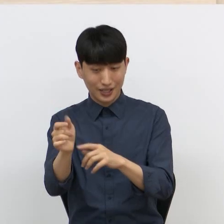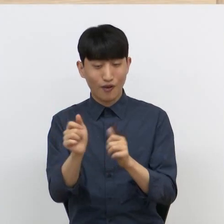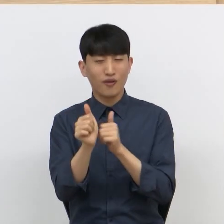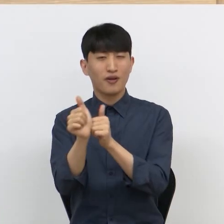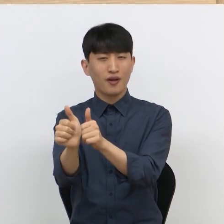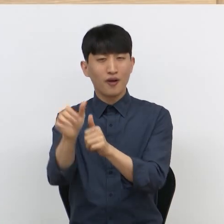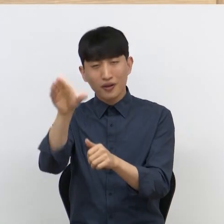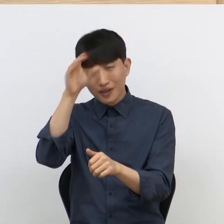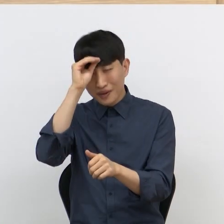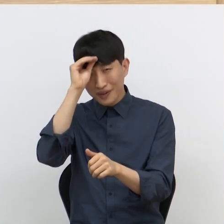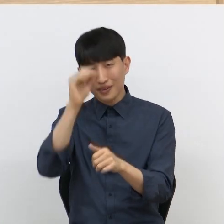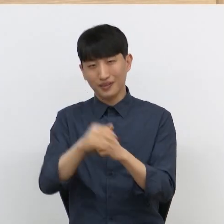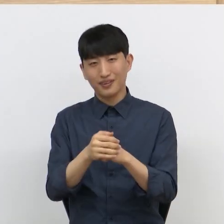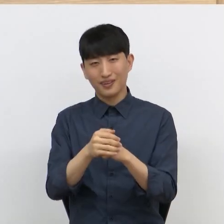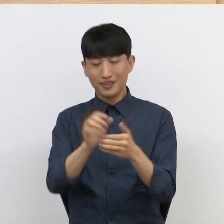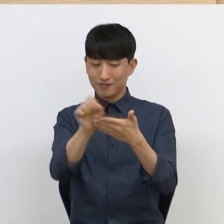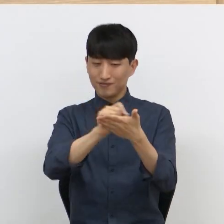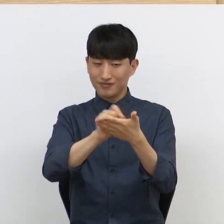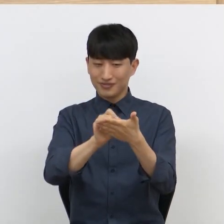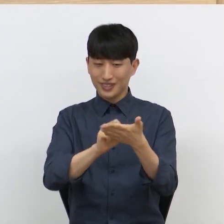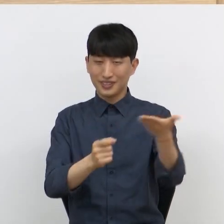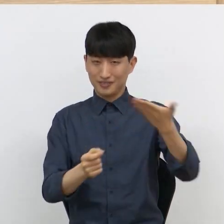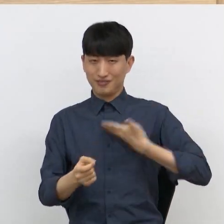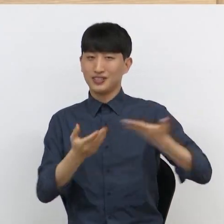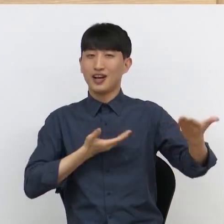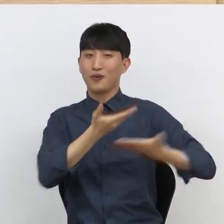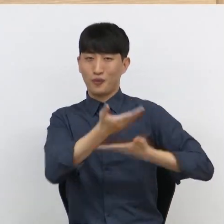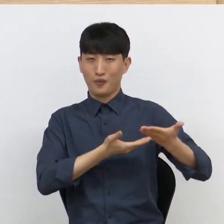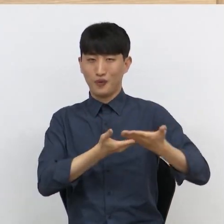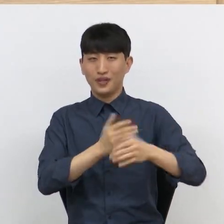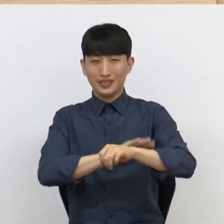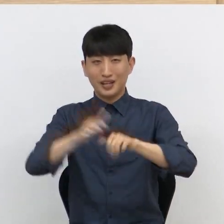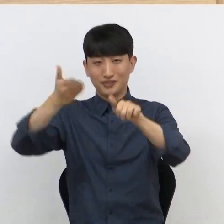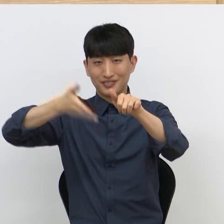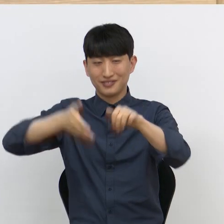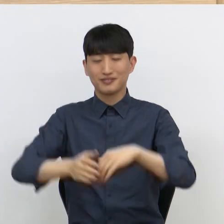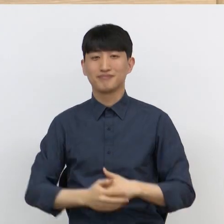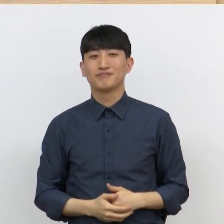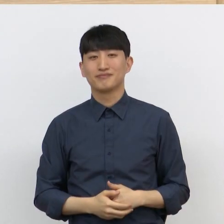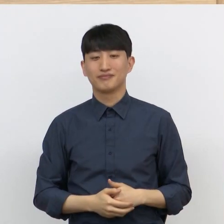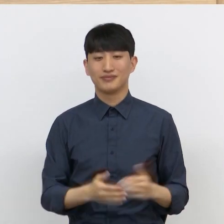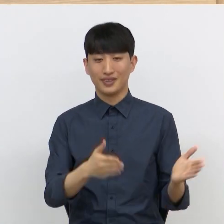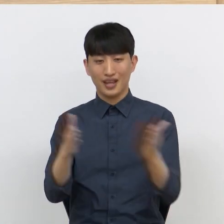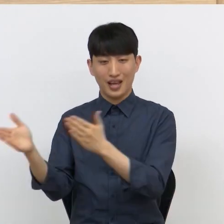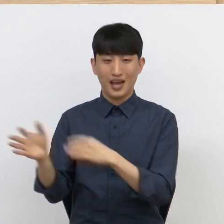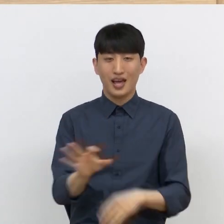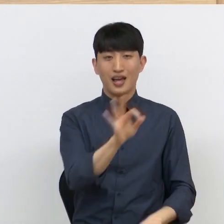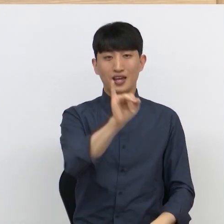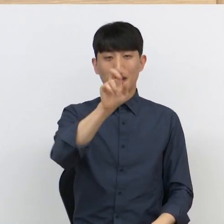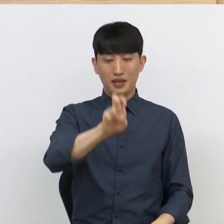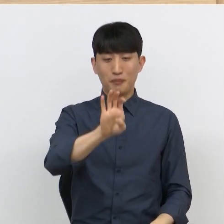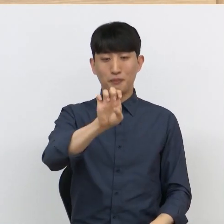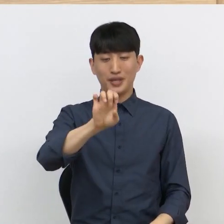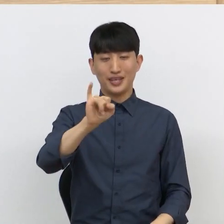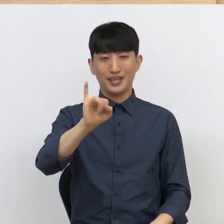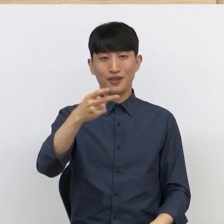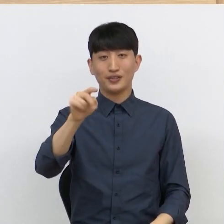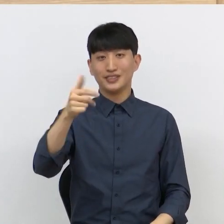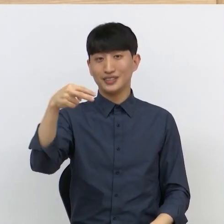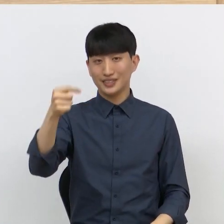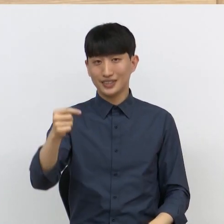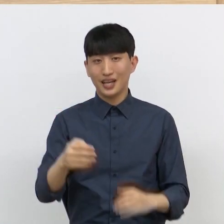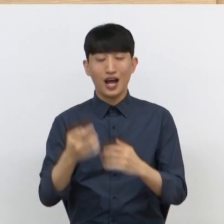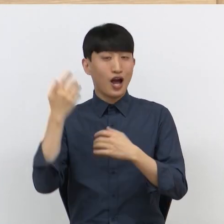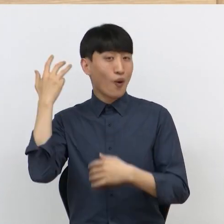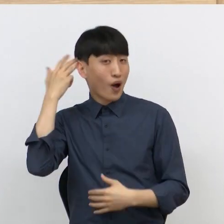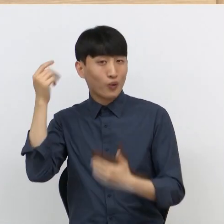했으면 좋겠습니다. 자, 그리고 이제 임피던스죠. 임피던스는 와우 내외 전극의 기능을 평가하는 검사로